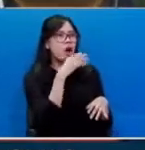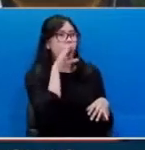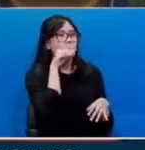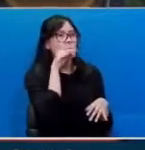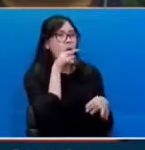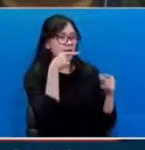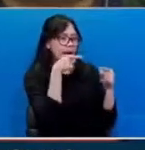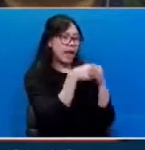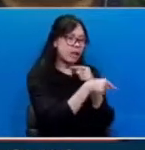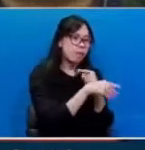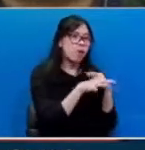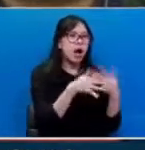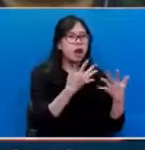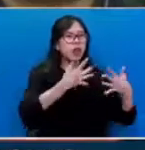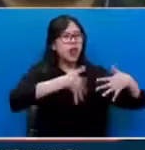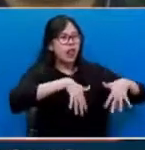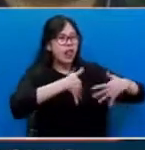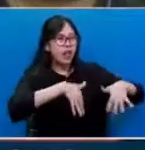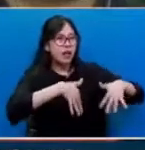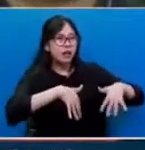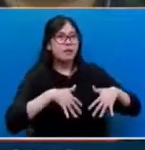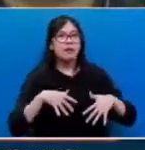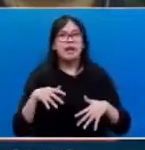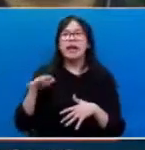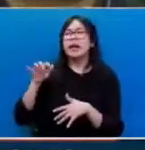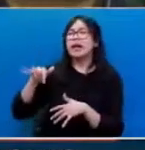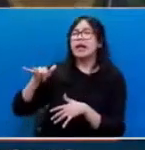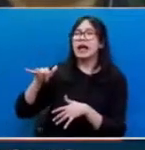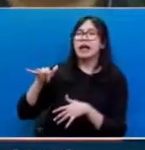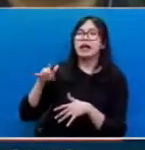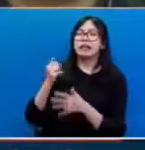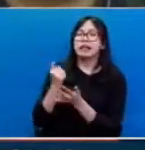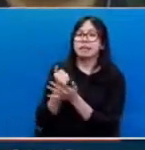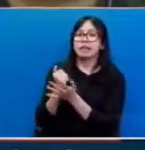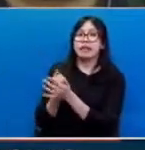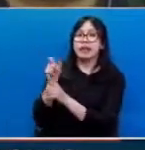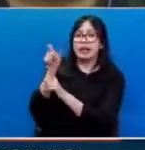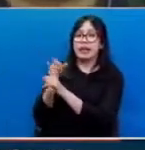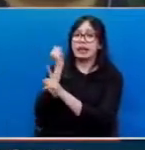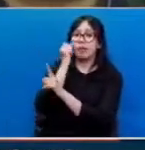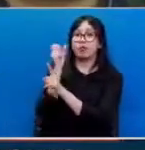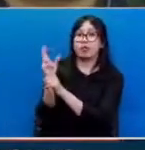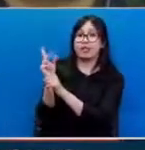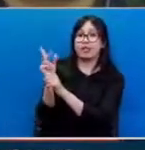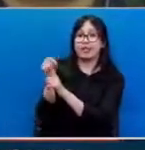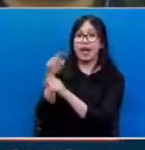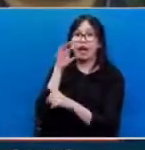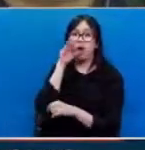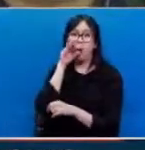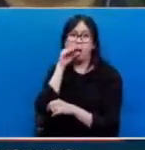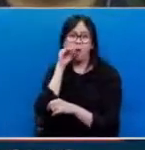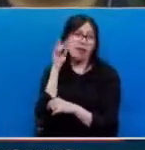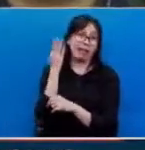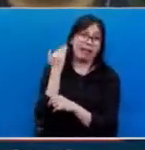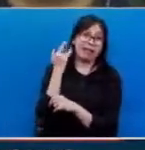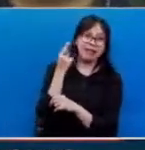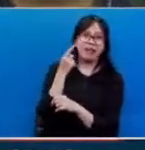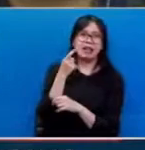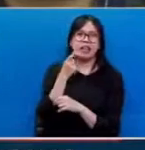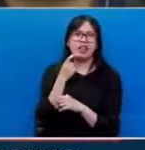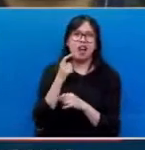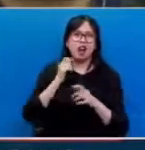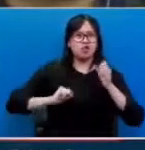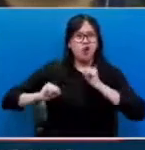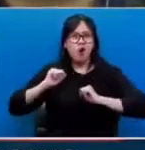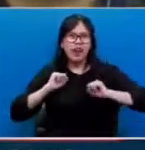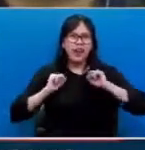relevan dengan argumentasi yang dibangun oleh Sebetulnya saya kurang melihat ada relevansinya penjelasan ini